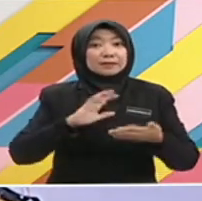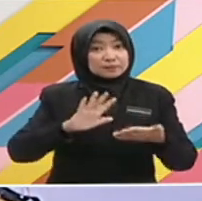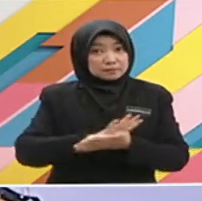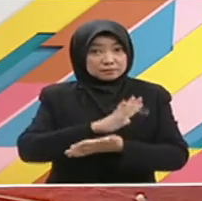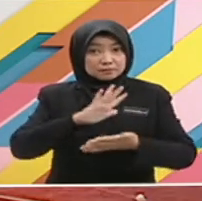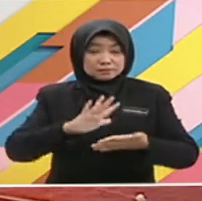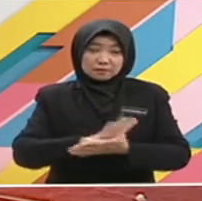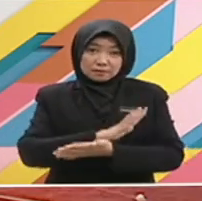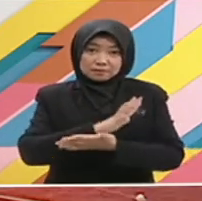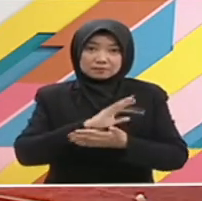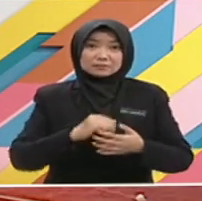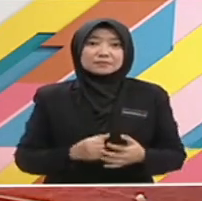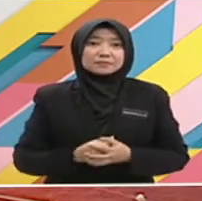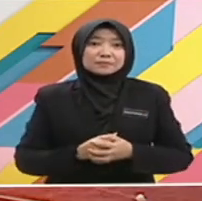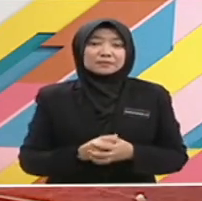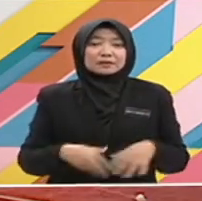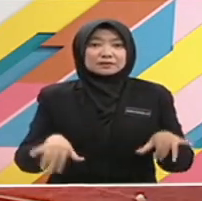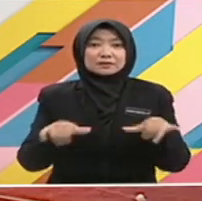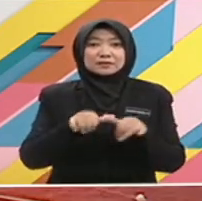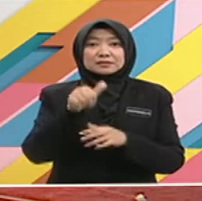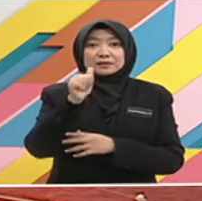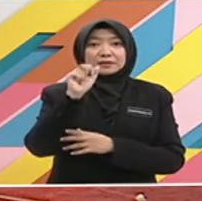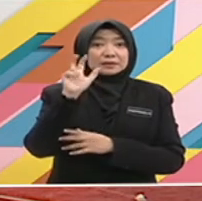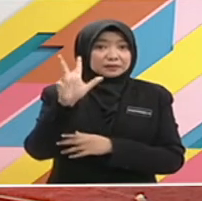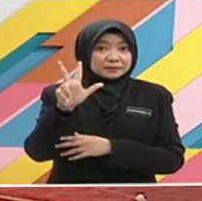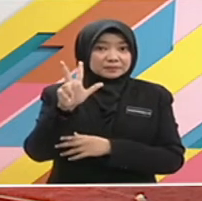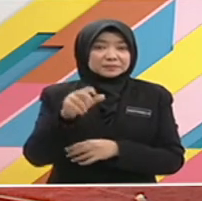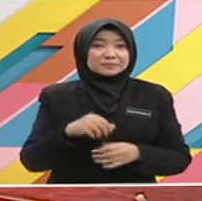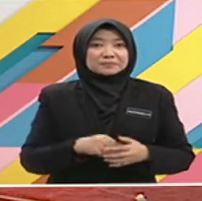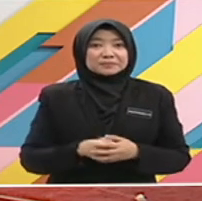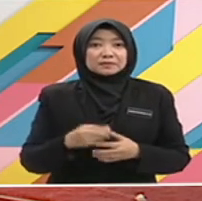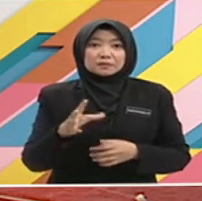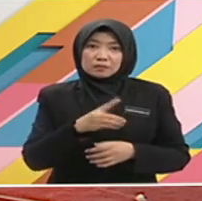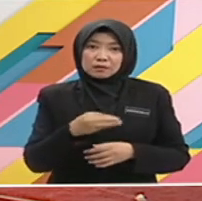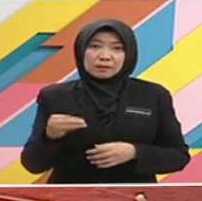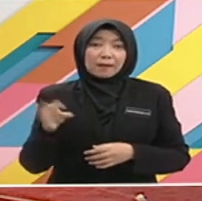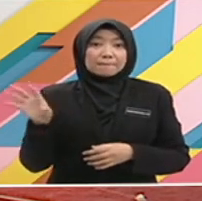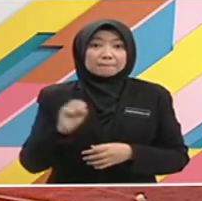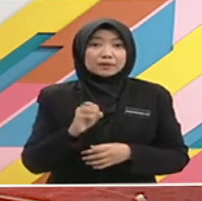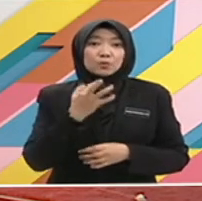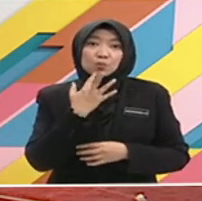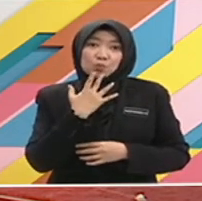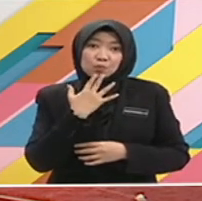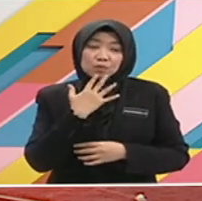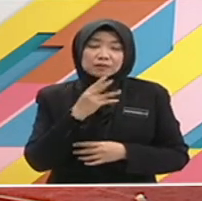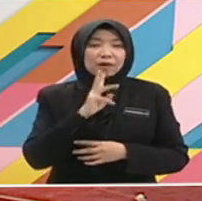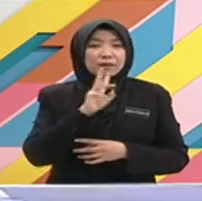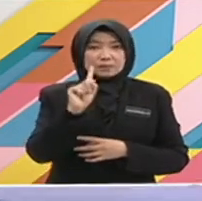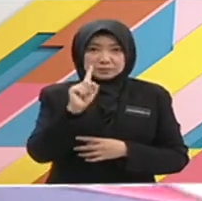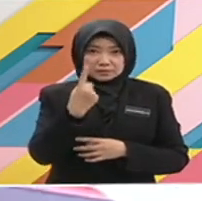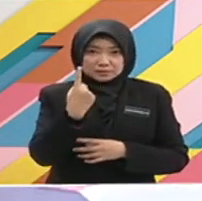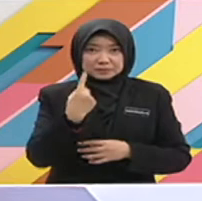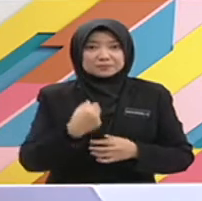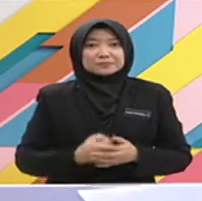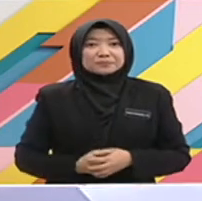bersaiz A3. Ya, A3. Kemudian kita perlukan warna. Warna air saja Mira ya. Okey, baiklah.